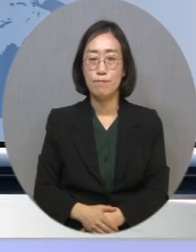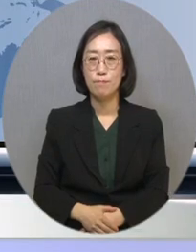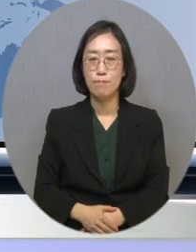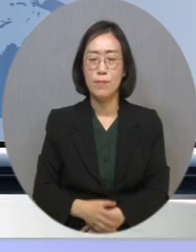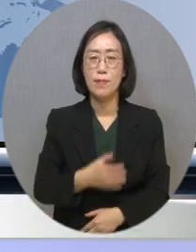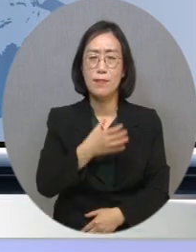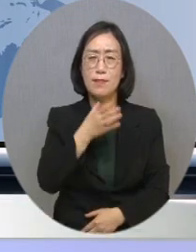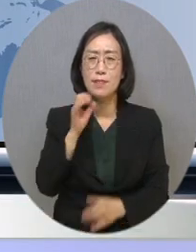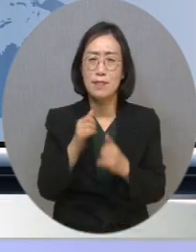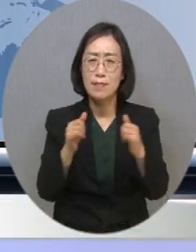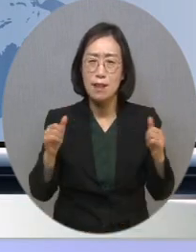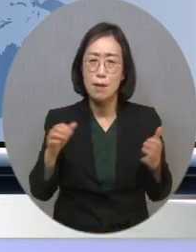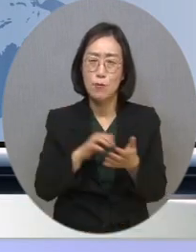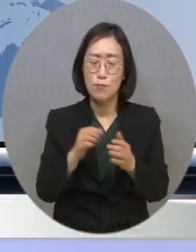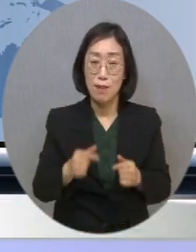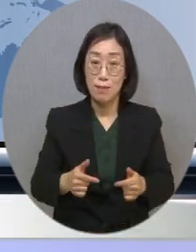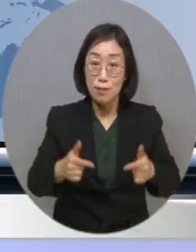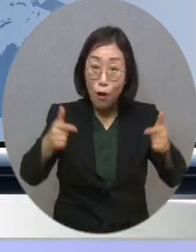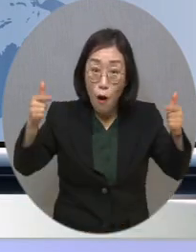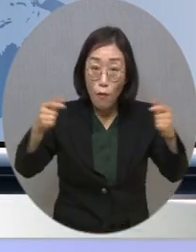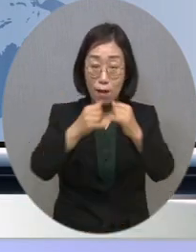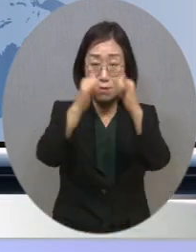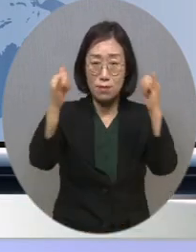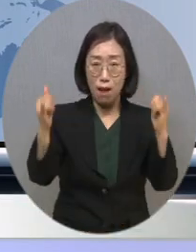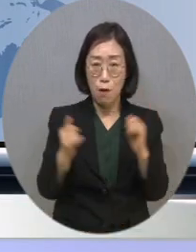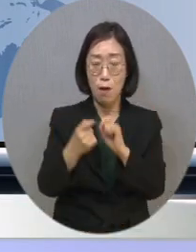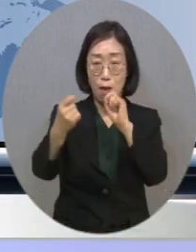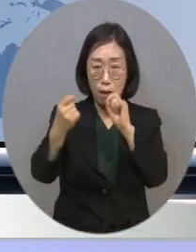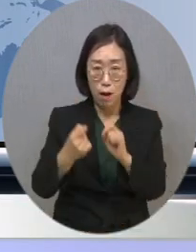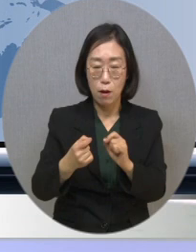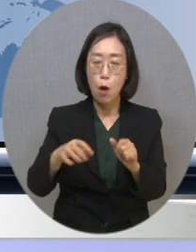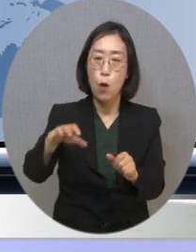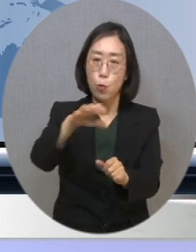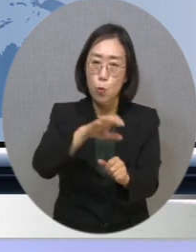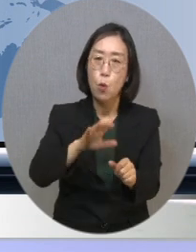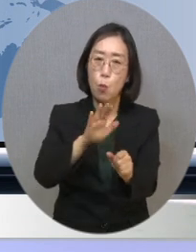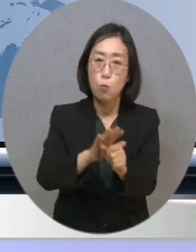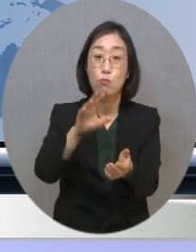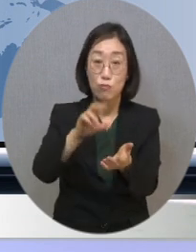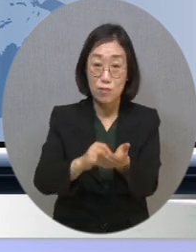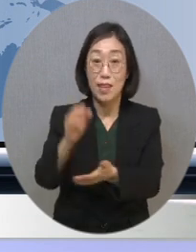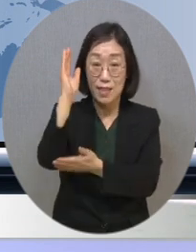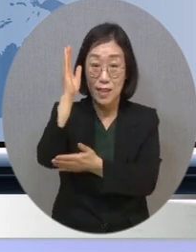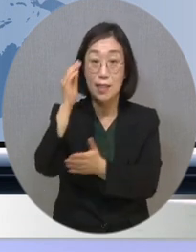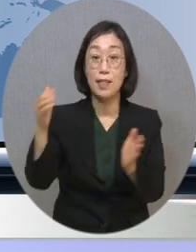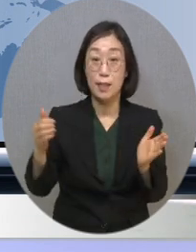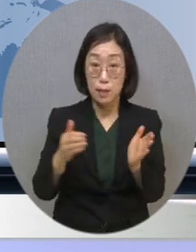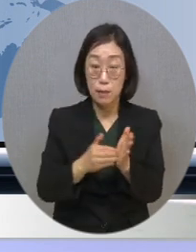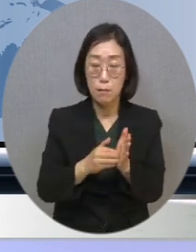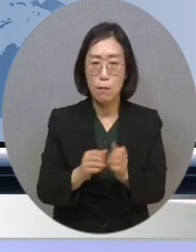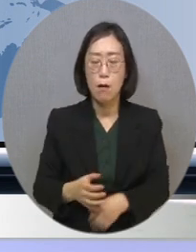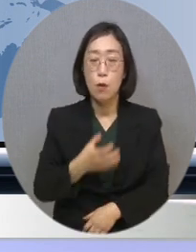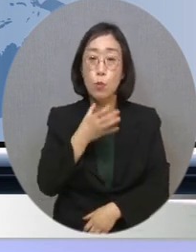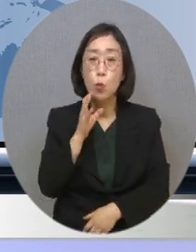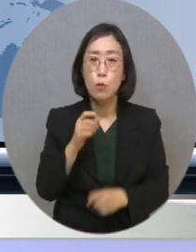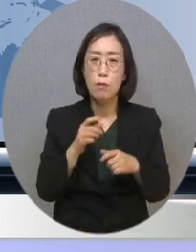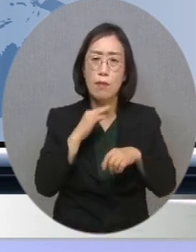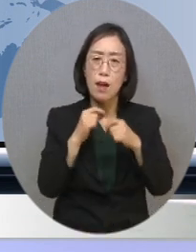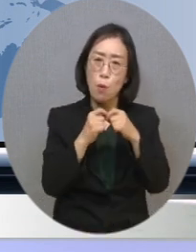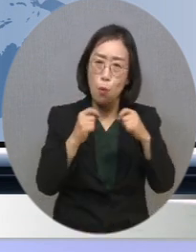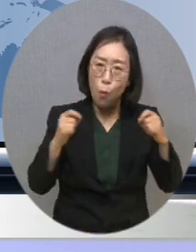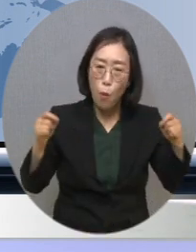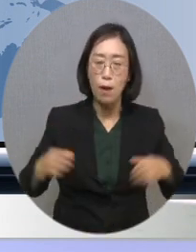초고령사회 진입을 앞두고이 돌봄에 관한 이야기도 전해 드렸지만 사실 노년이 길어진만큼